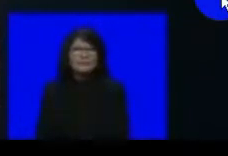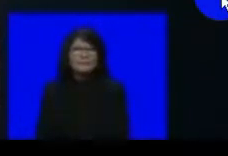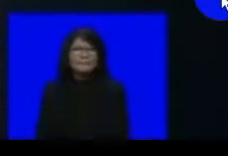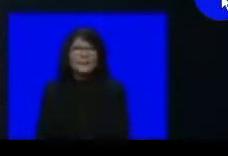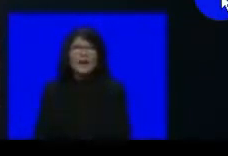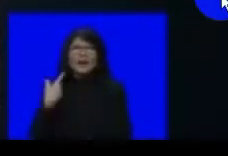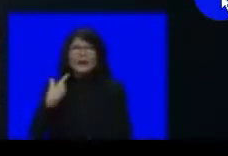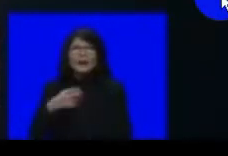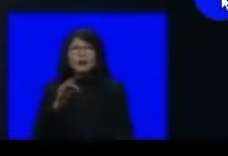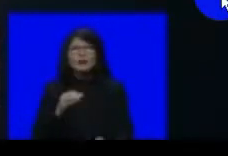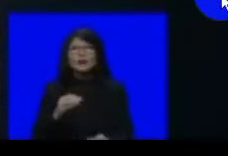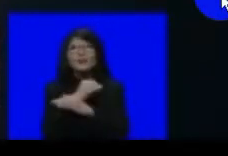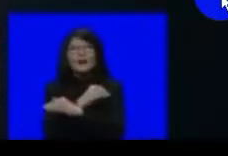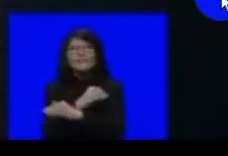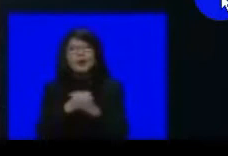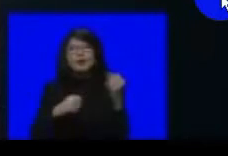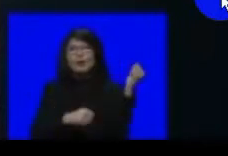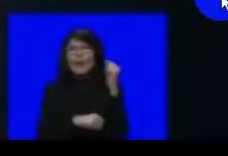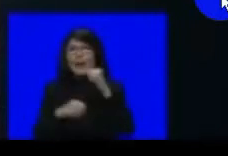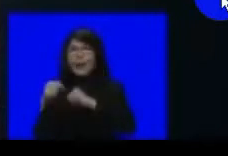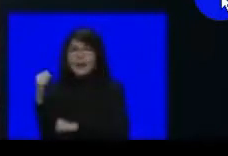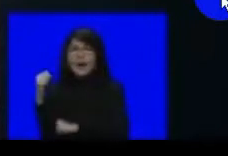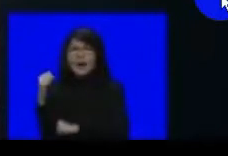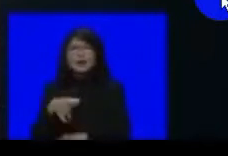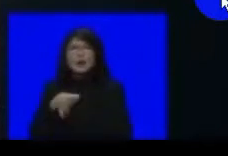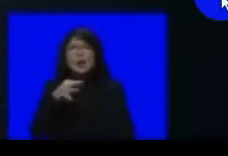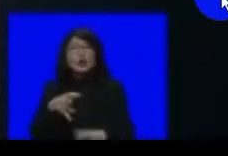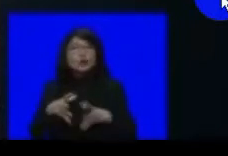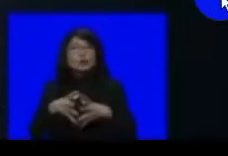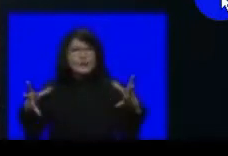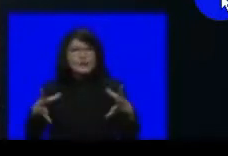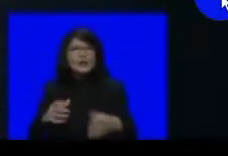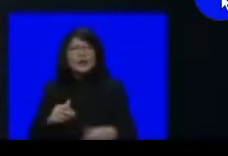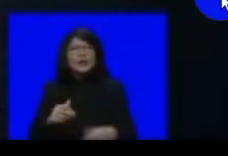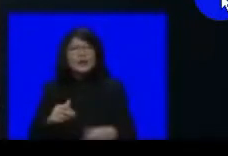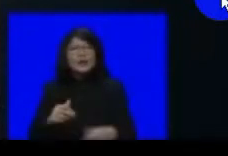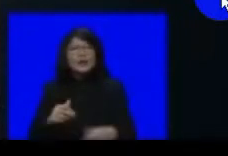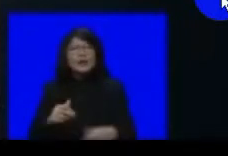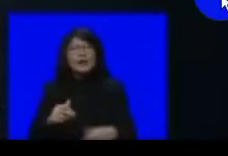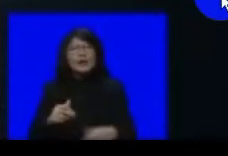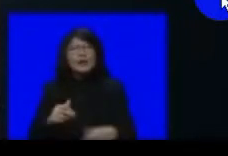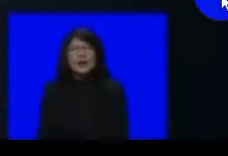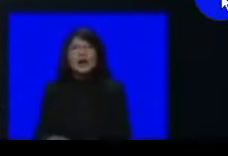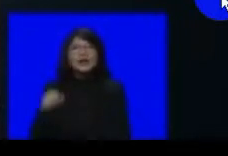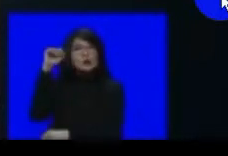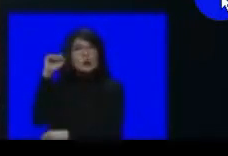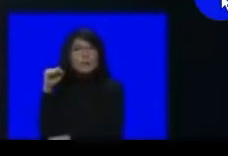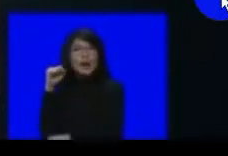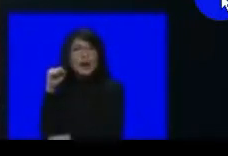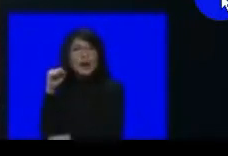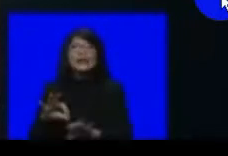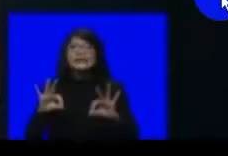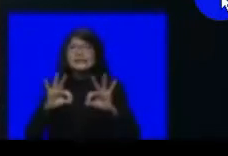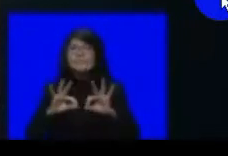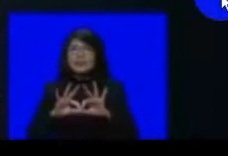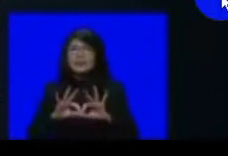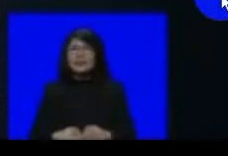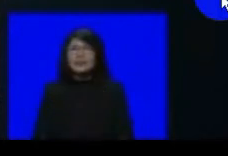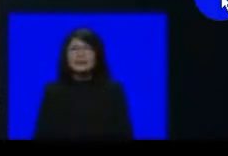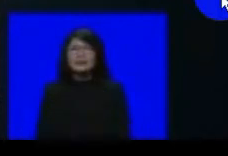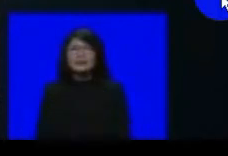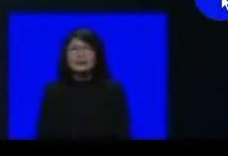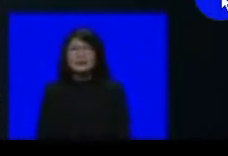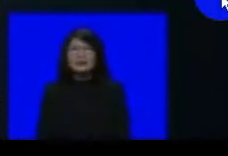Man 2 Pekanbaru, Palembang. Ini kota-kota besar rata-rata sudah bagus. Di Jombang, di Jember, ini bagus.